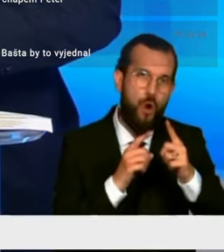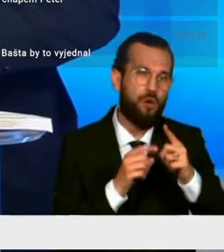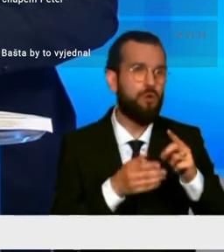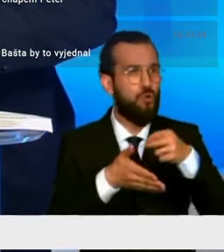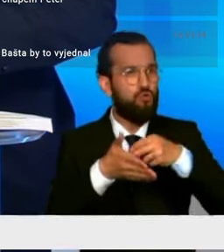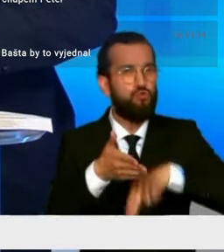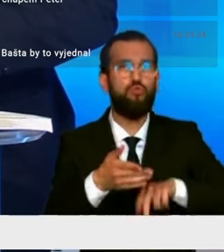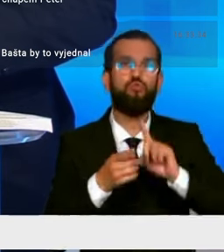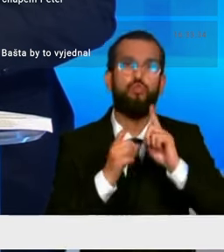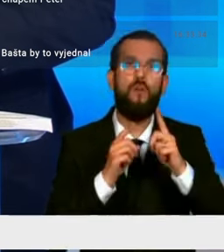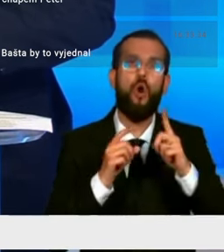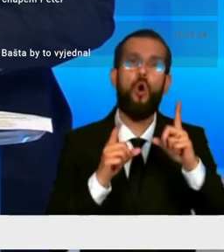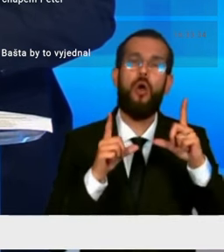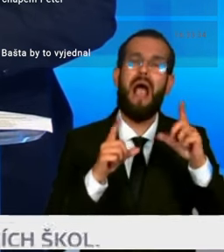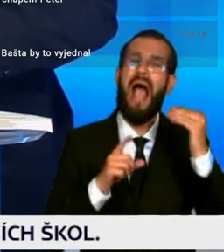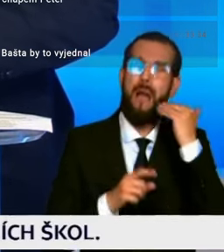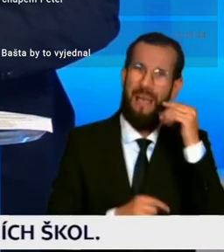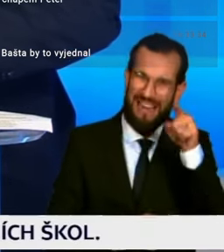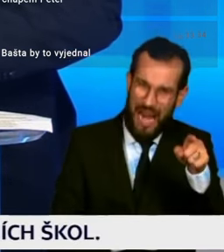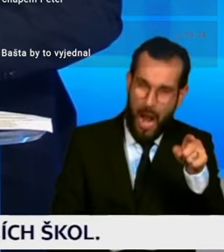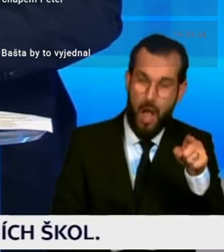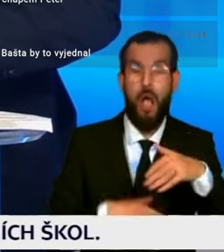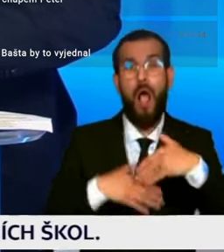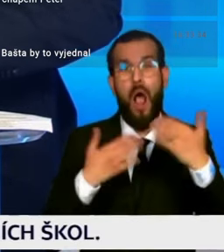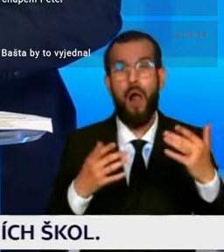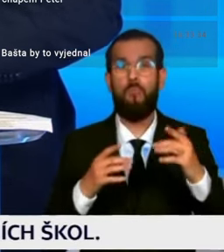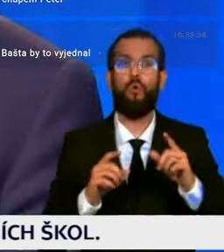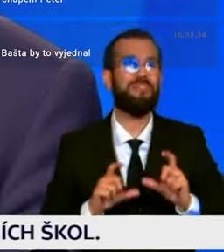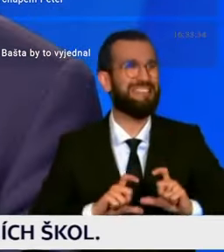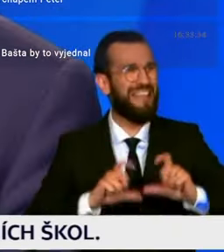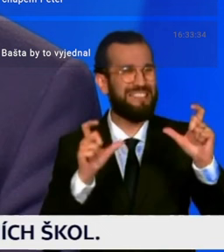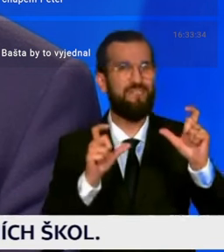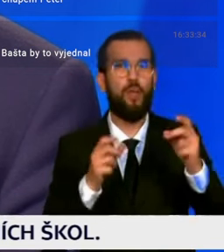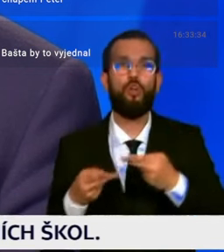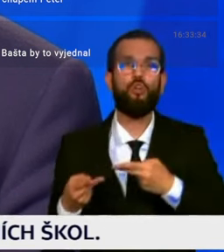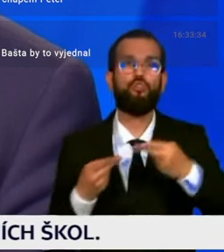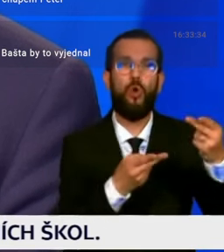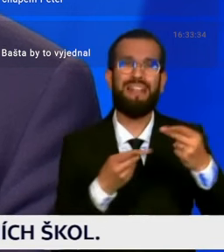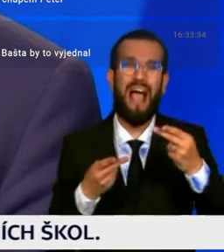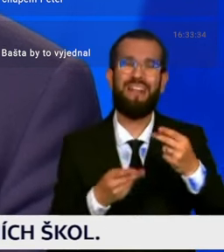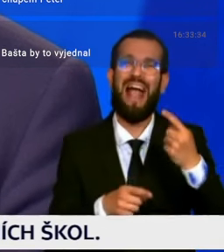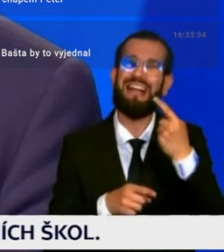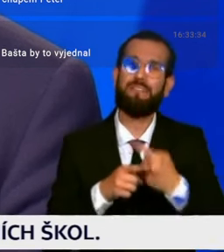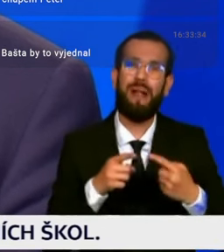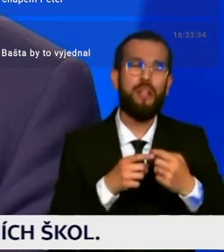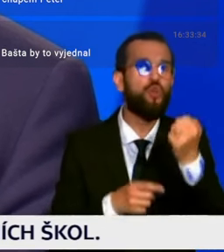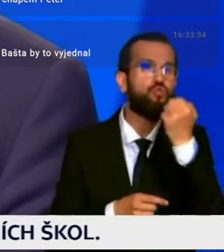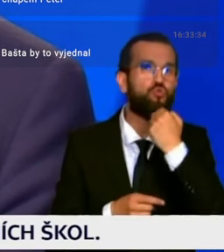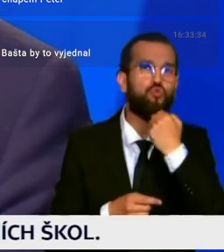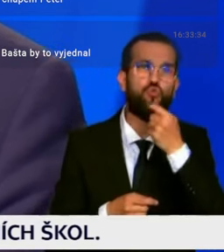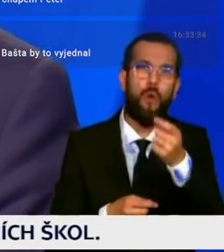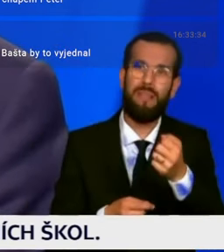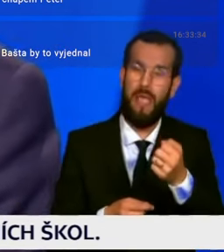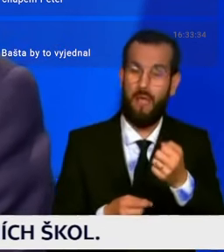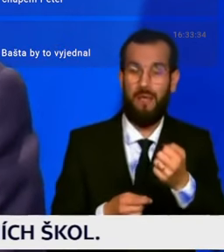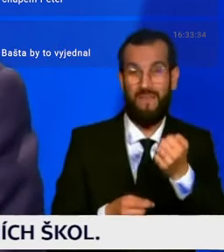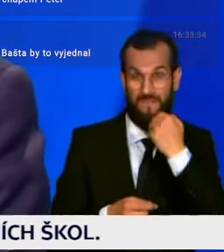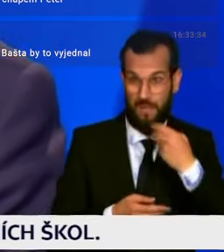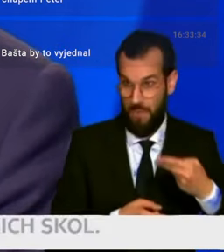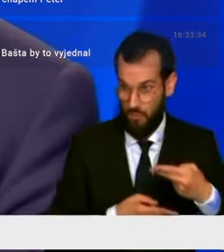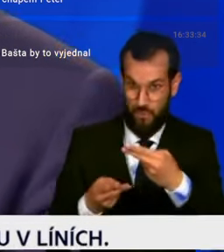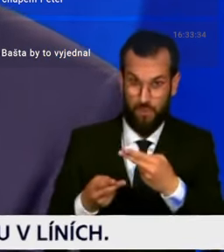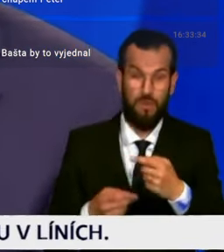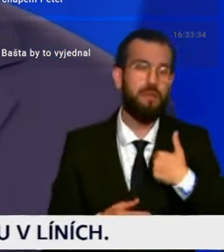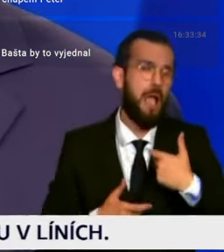obrannú dohodu so spojenými štátmi či zastavenie dodávok zbraní na Ukrajinu cez súkromné firmy zaviažete sa k niečomu Ja som